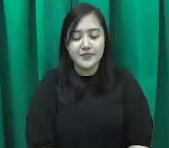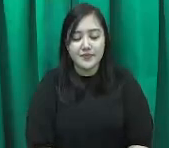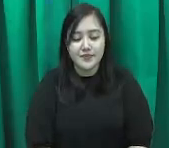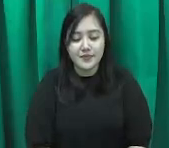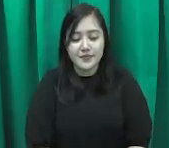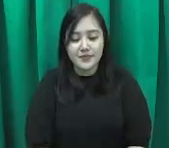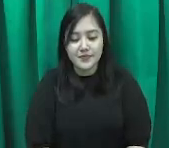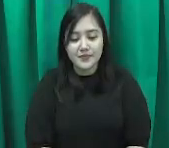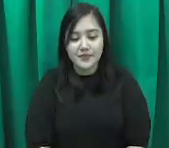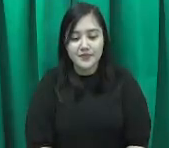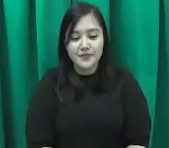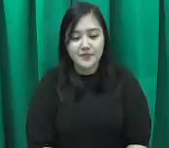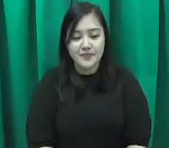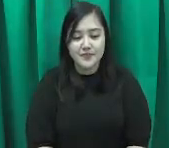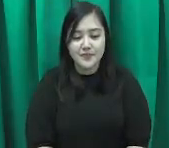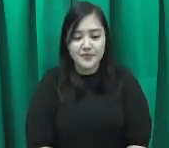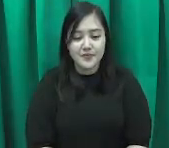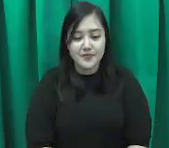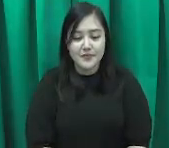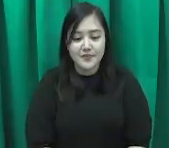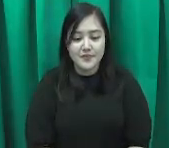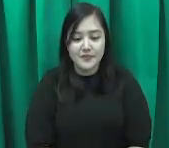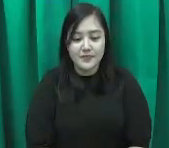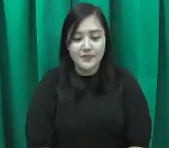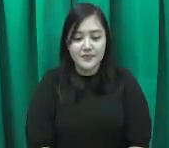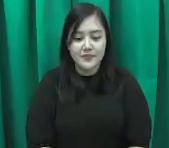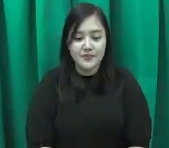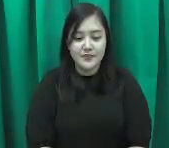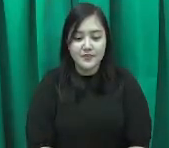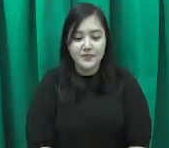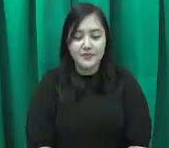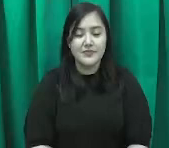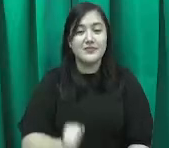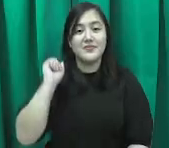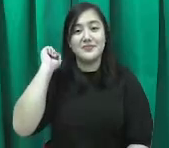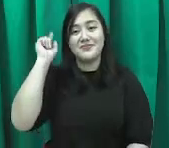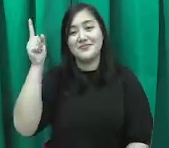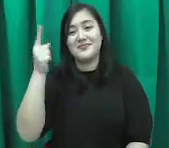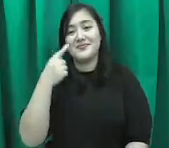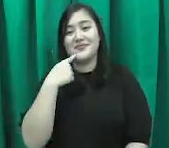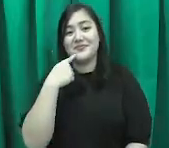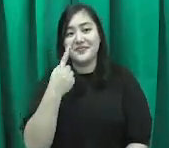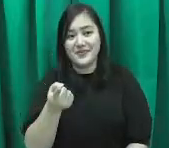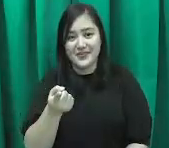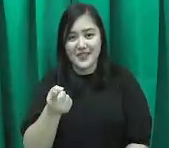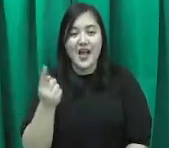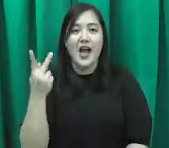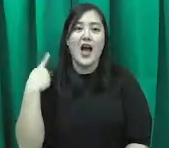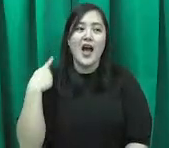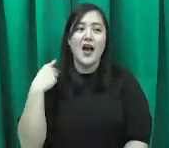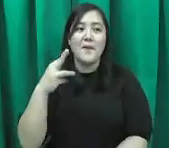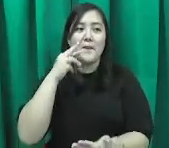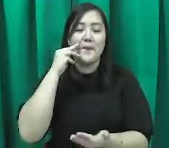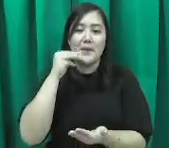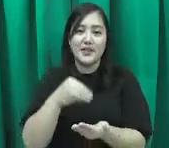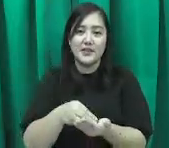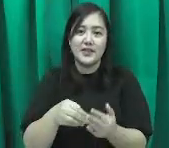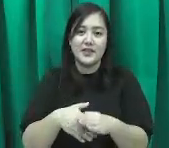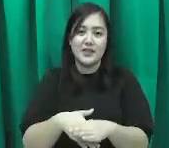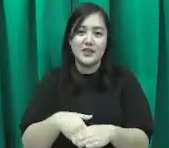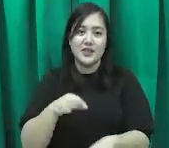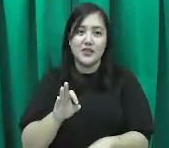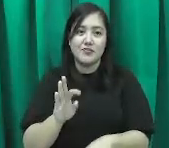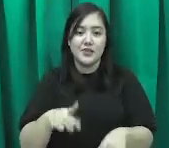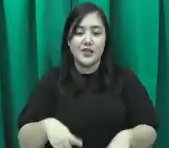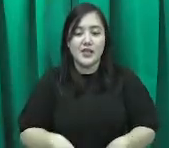lang nasa si Lieutenant Colonel Montaño, sinabi din sa akin yan. So, sinabi daw sa kanya yung ligaw sa kanya.